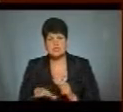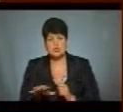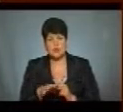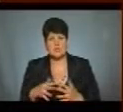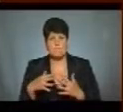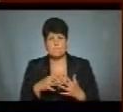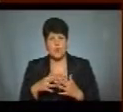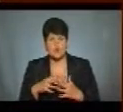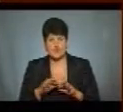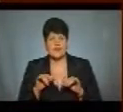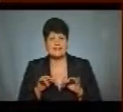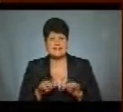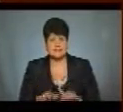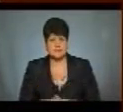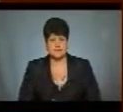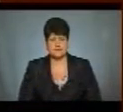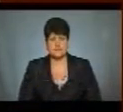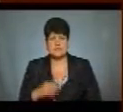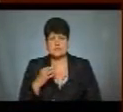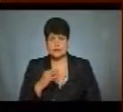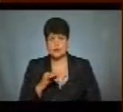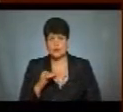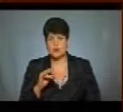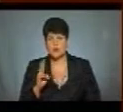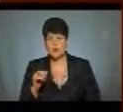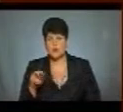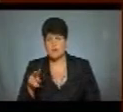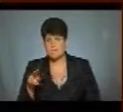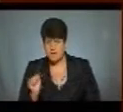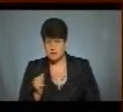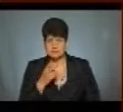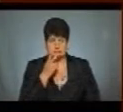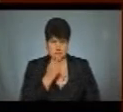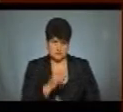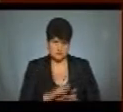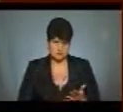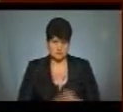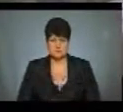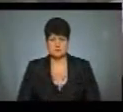пресофіцер Тернопільської окремої артбригади Юрій Кульпа. Як це все відбувалося? Далі у сюжеті.